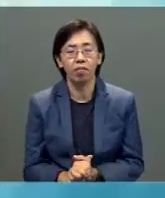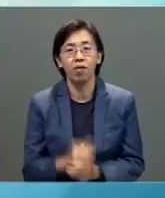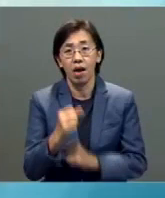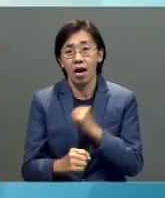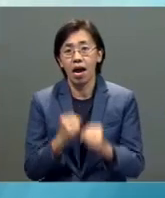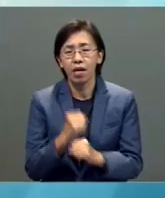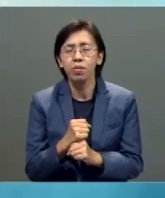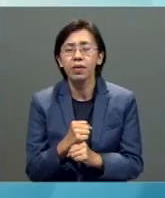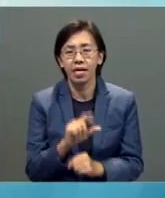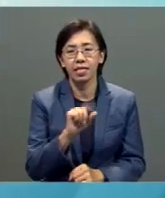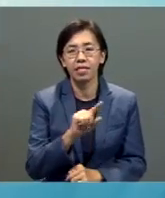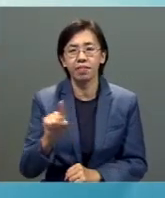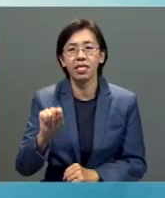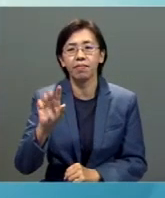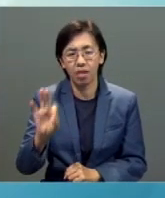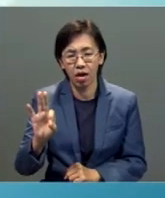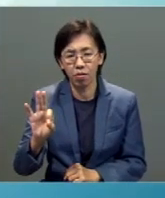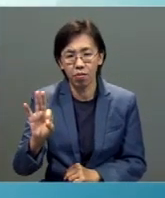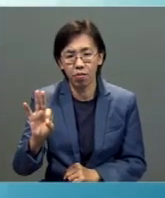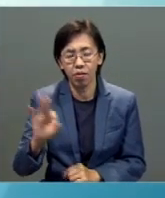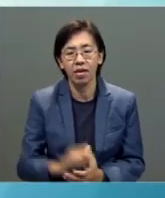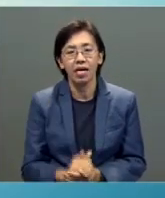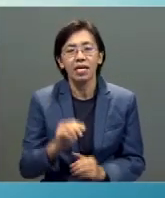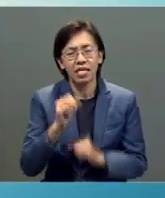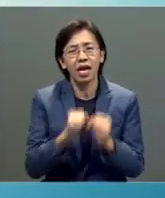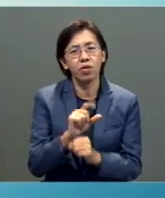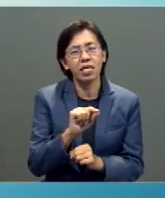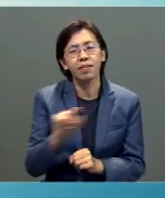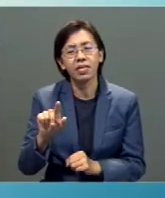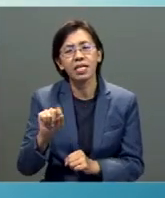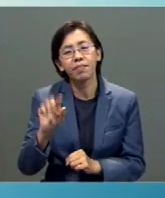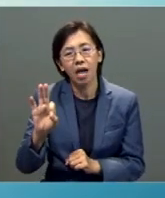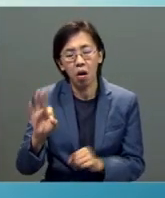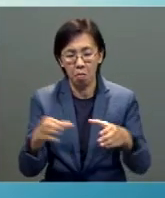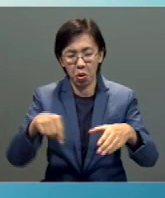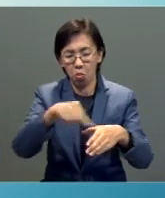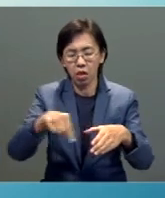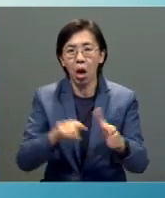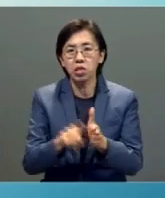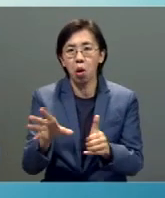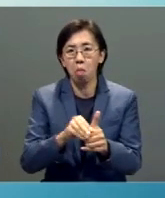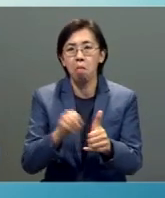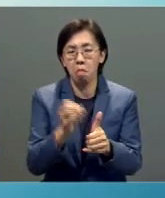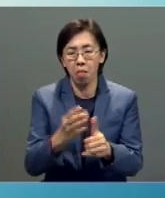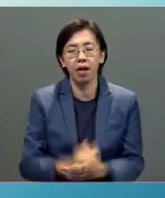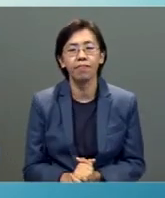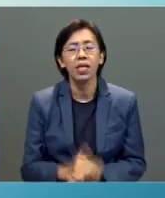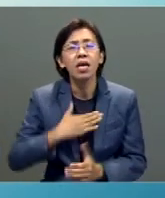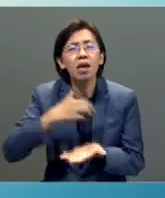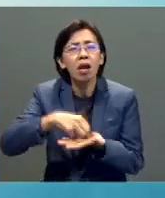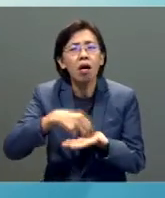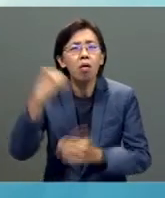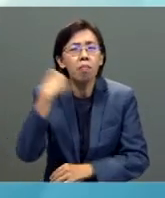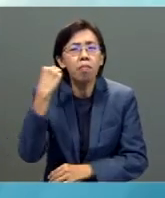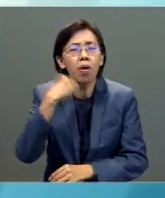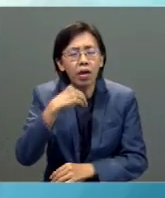ายุเฉลี่ย 20-29 นะครับอายุเฉลี่ยจริงๆ39นะครับ 20-29 เป็นกลุ่มใหญ่กลุ่มก้อนใหญ่ที่เรารายงานกันหลายครั้